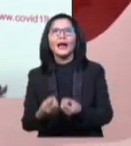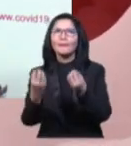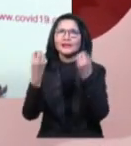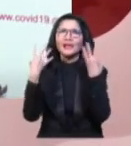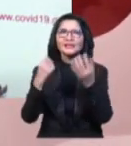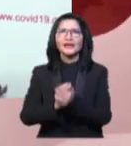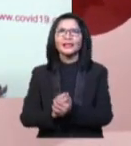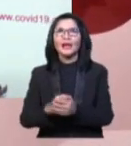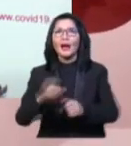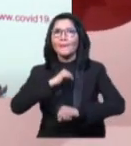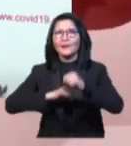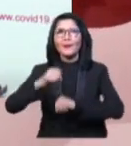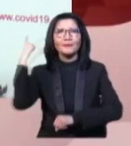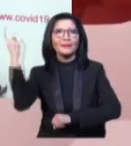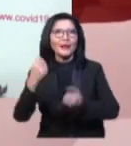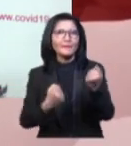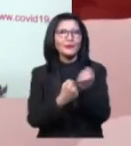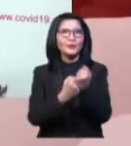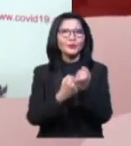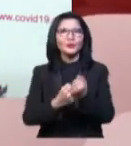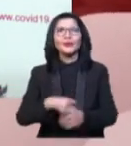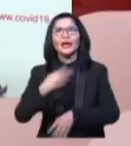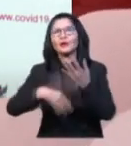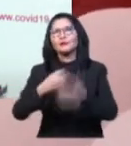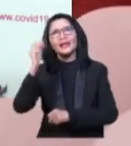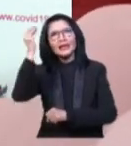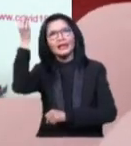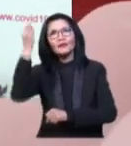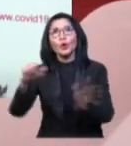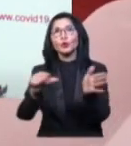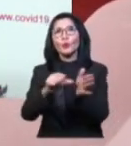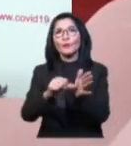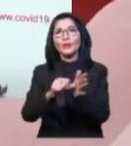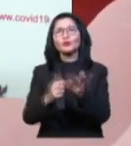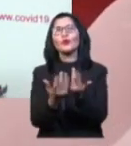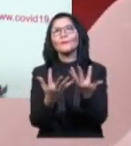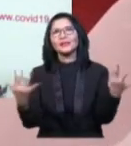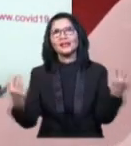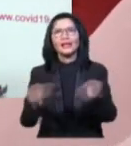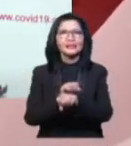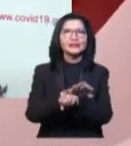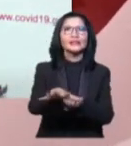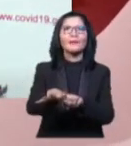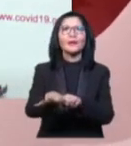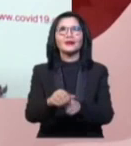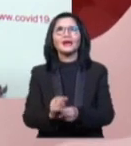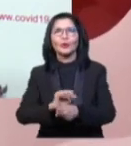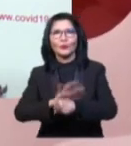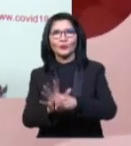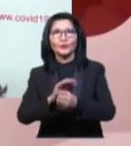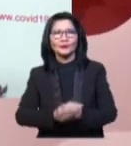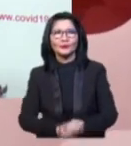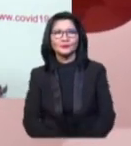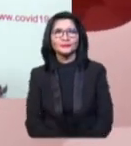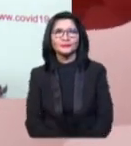peran pemerintah mendukung industri kreatif agar berperan untuk membantu sesama dan masyarakat yang terdampak selama pandemi